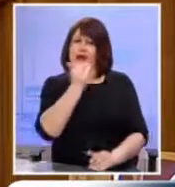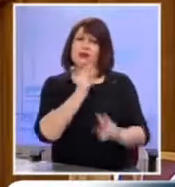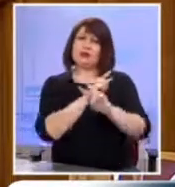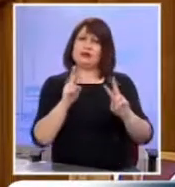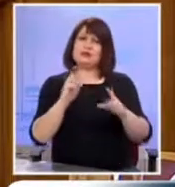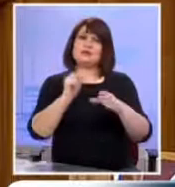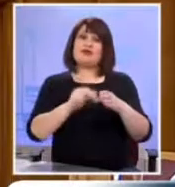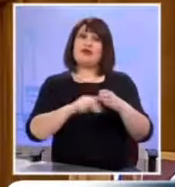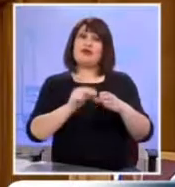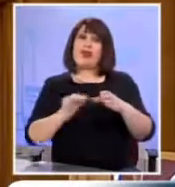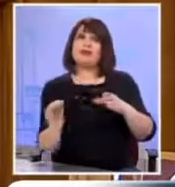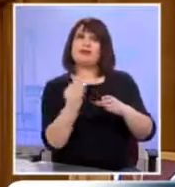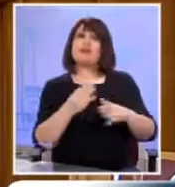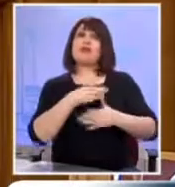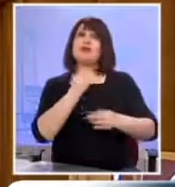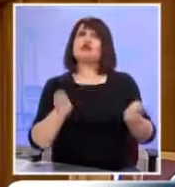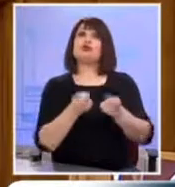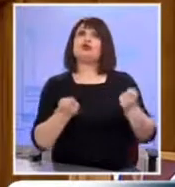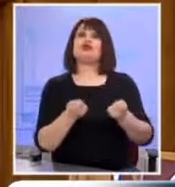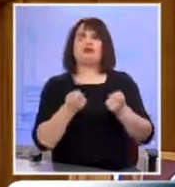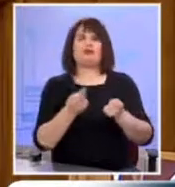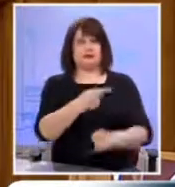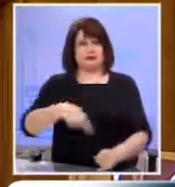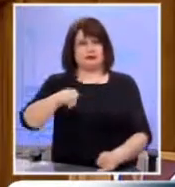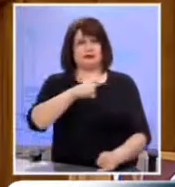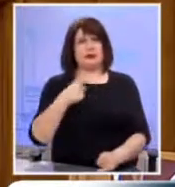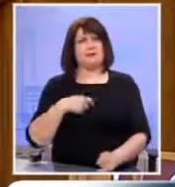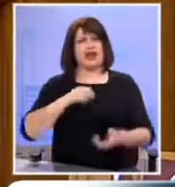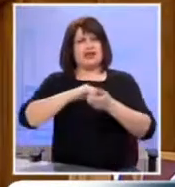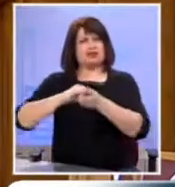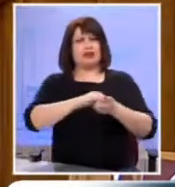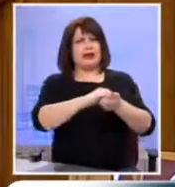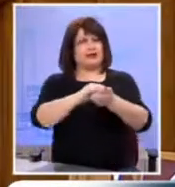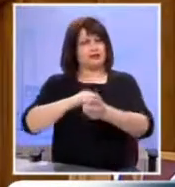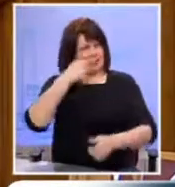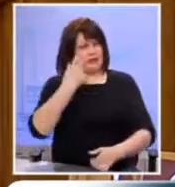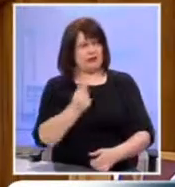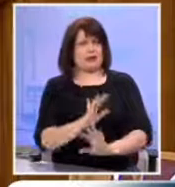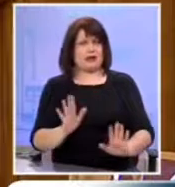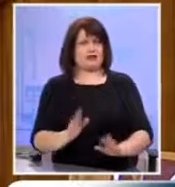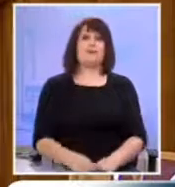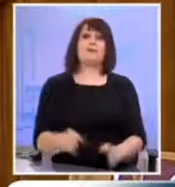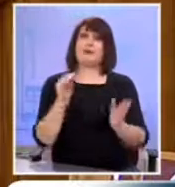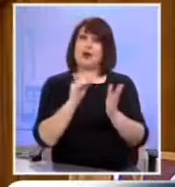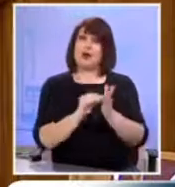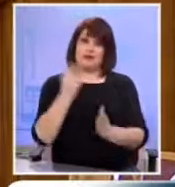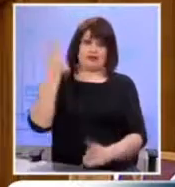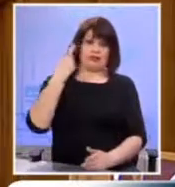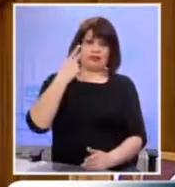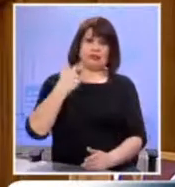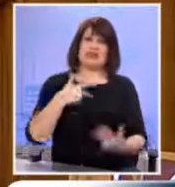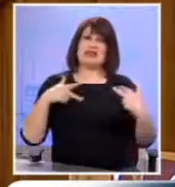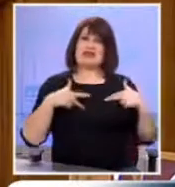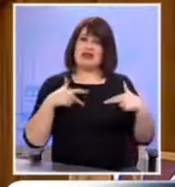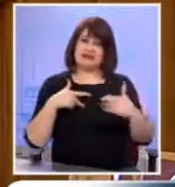καθολική ψηφοφορία. Και κανείς δεν τους απαγορεύει να είναι μέλη των σωματείων τους. Επιπλέον είναι δυνατόν να καταγγέλλεται μια